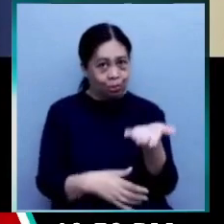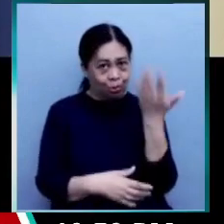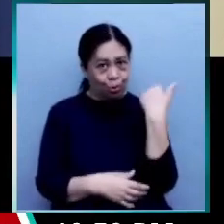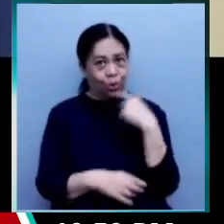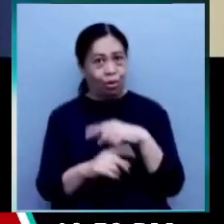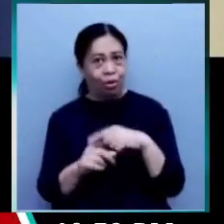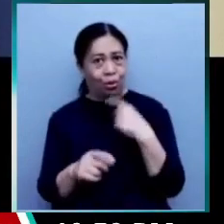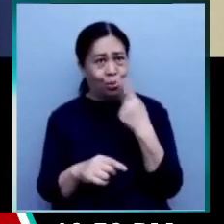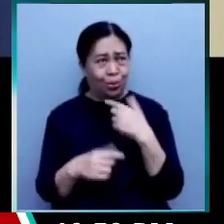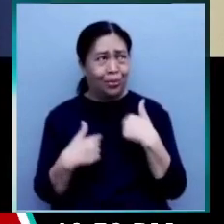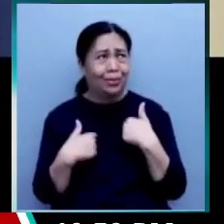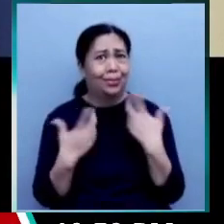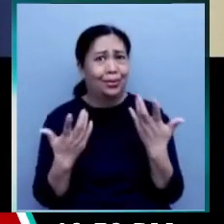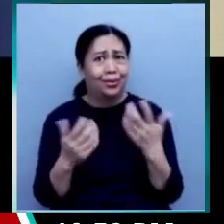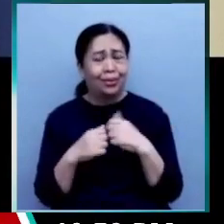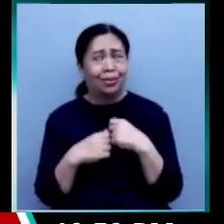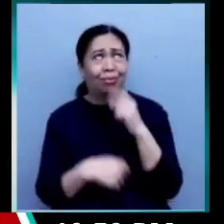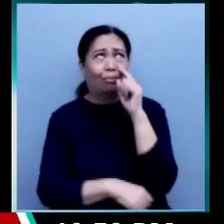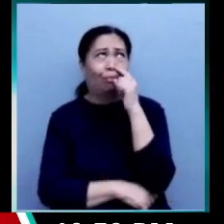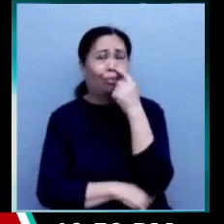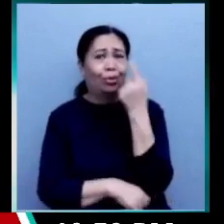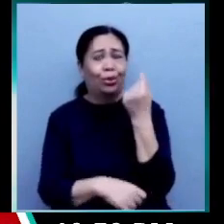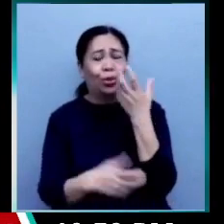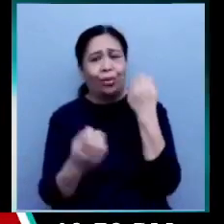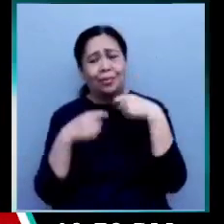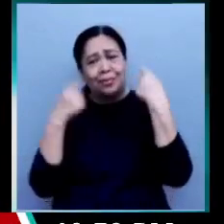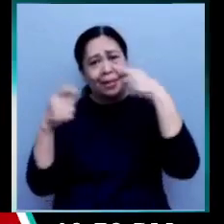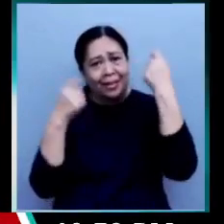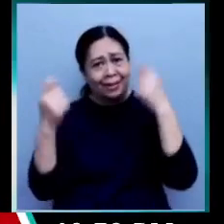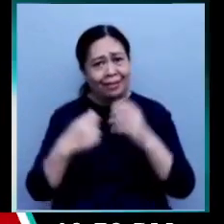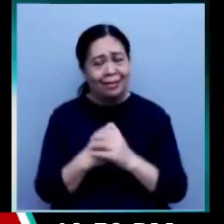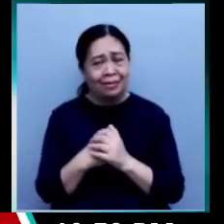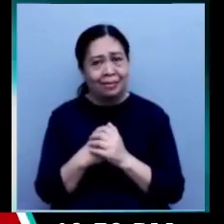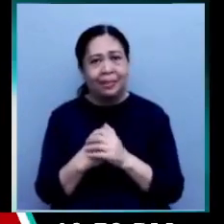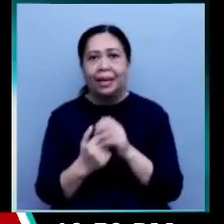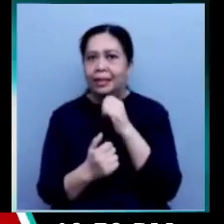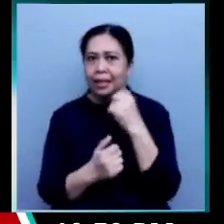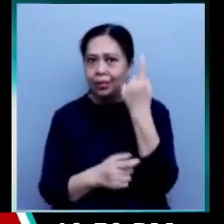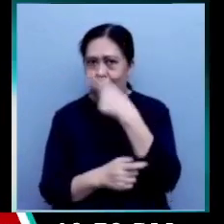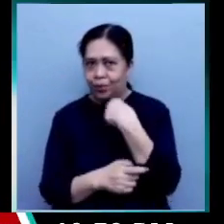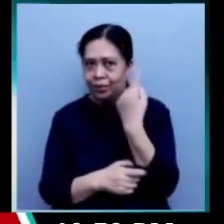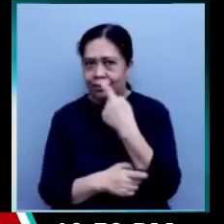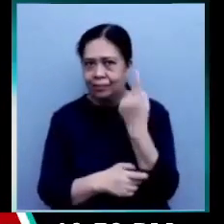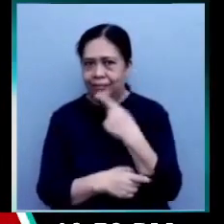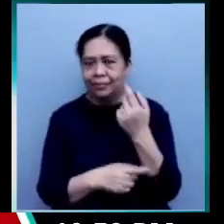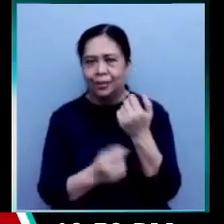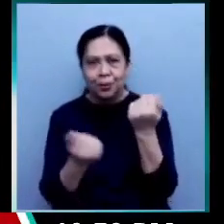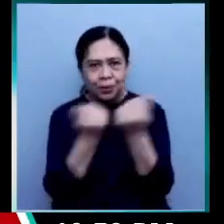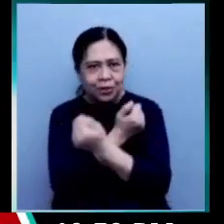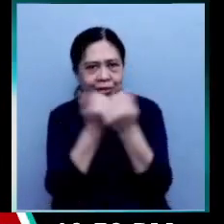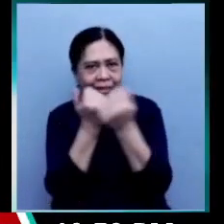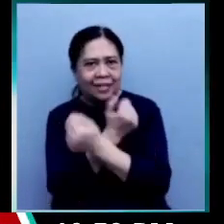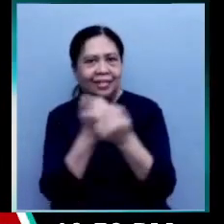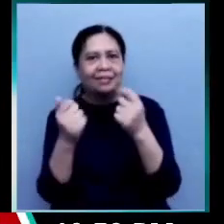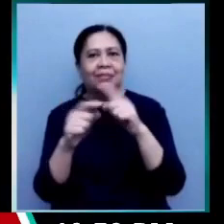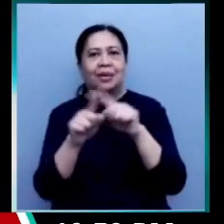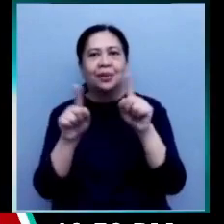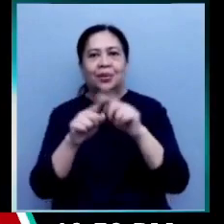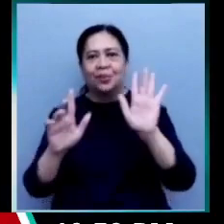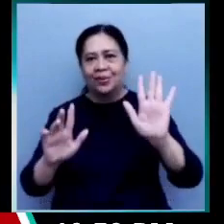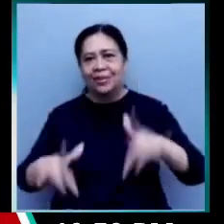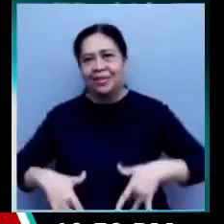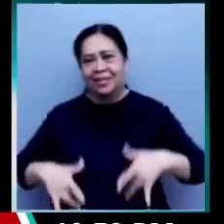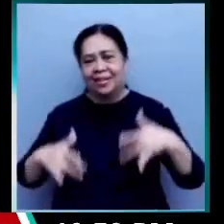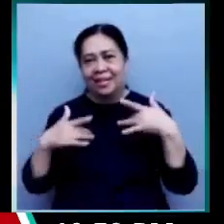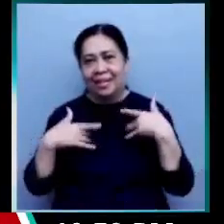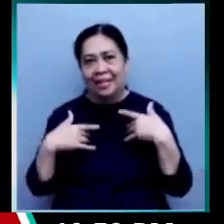ako? Nabagot lang ako para mag-makeup. Hindi lang daw looks niya ang nagbago, kundi ang kanyang buhay. Sa huling linggo